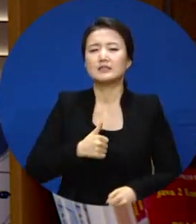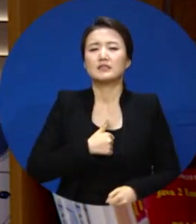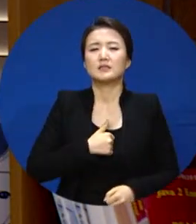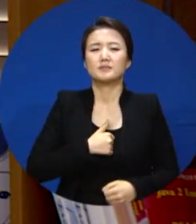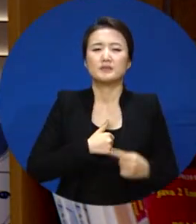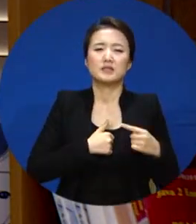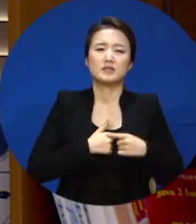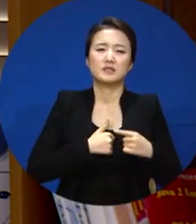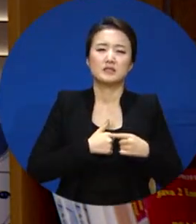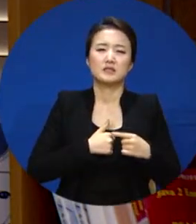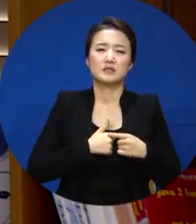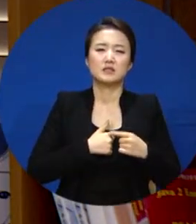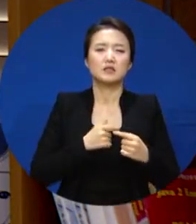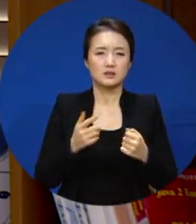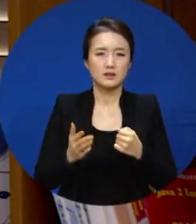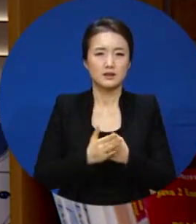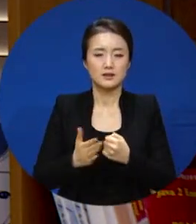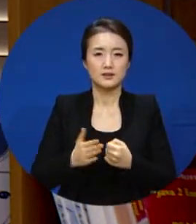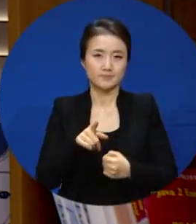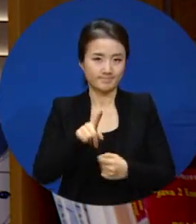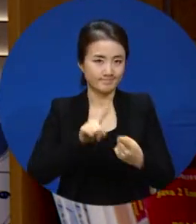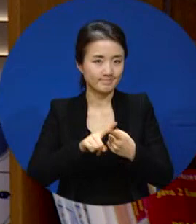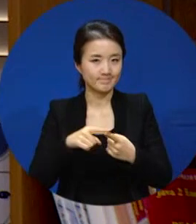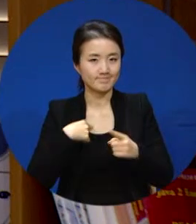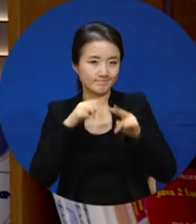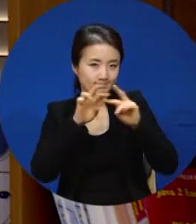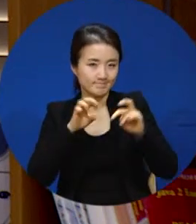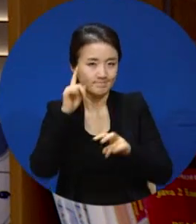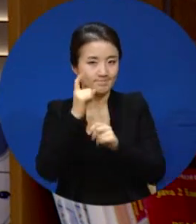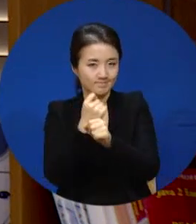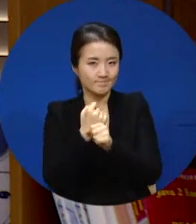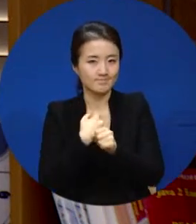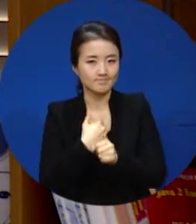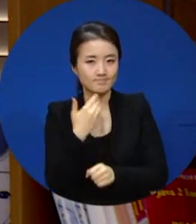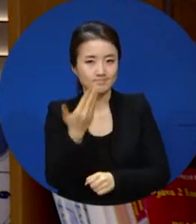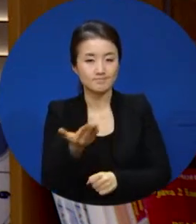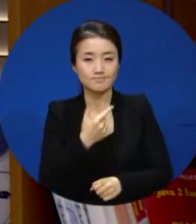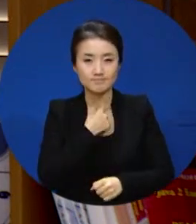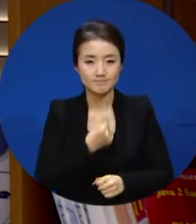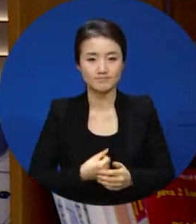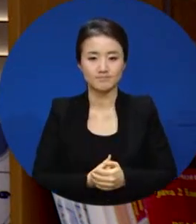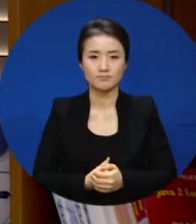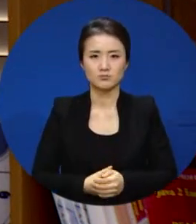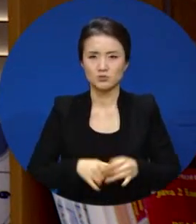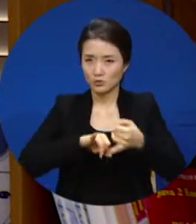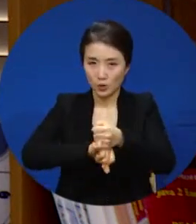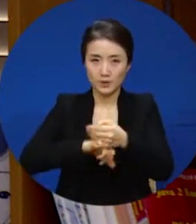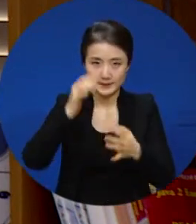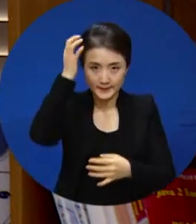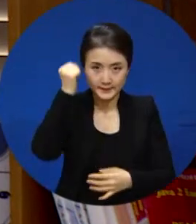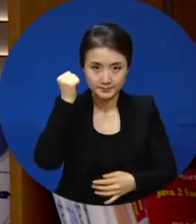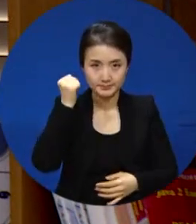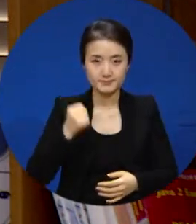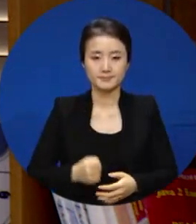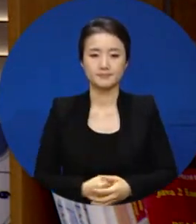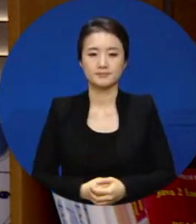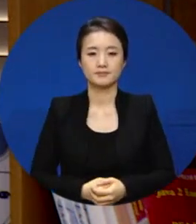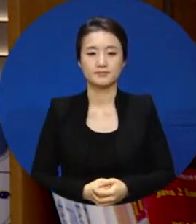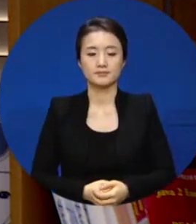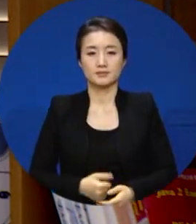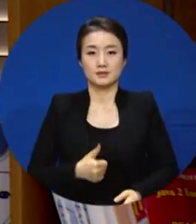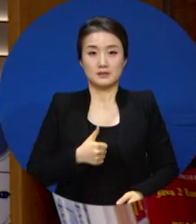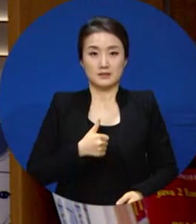그래서 오늘 제가 요거를 분석을 좀 해 드릴 텐데 오늘 강의 중에 최고의 핵심입니다 꼭 기억하셔야 되요 자 이